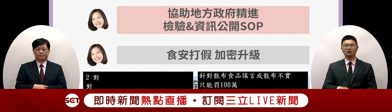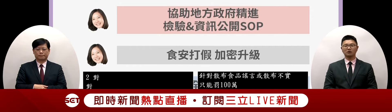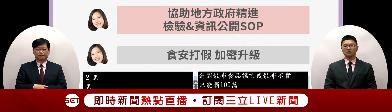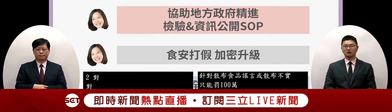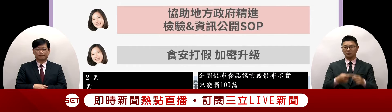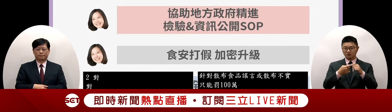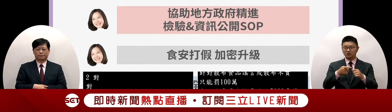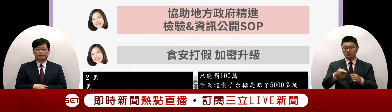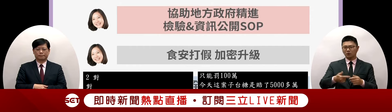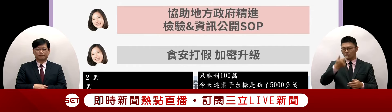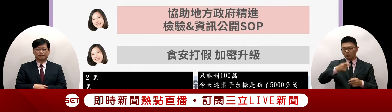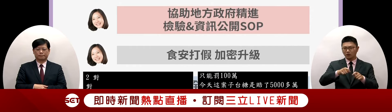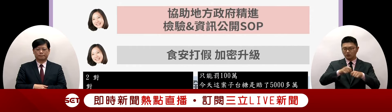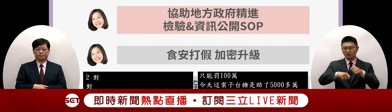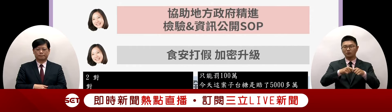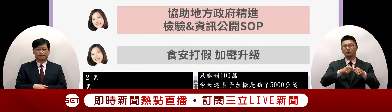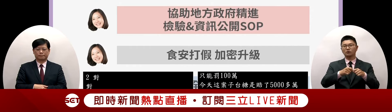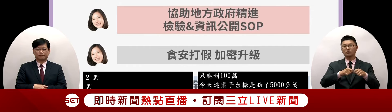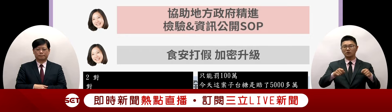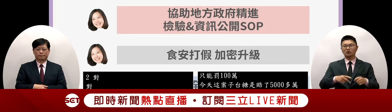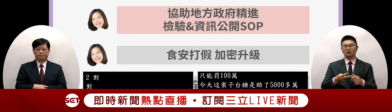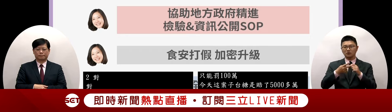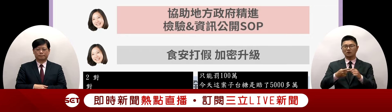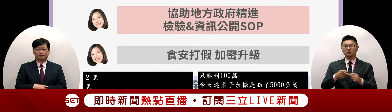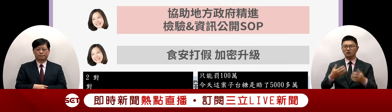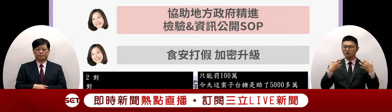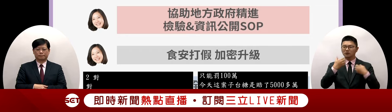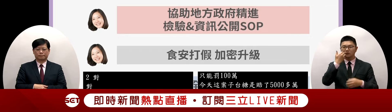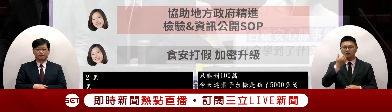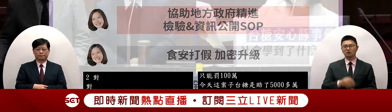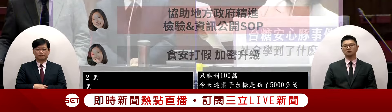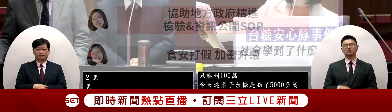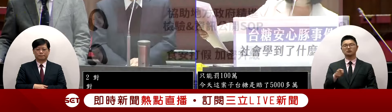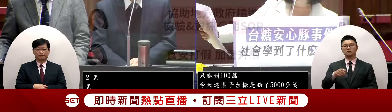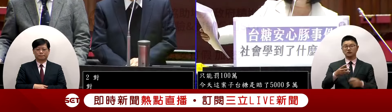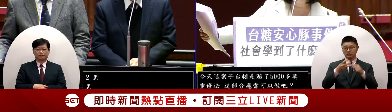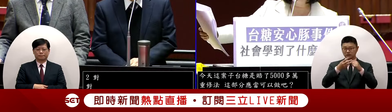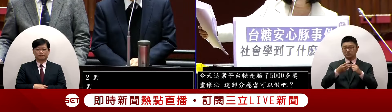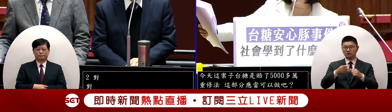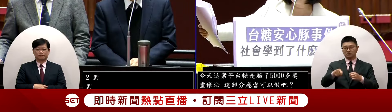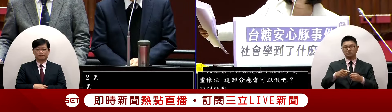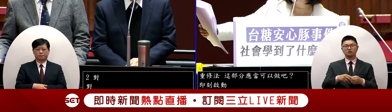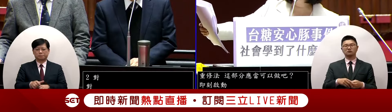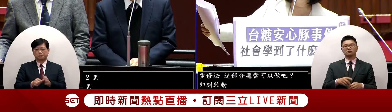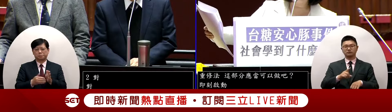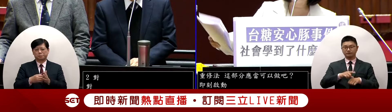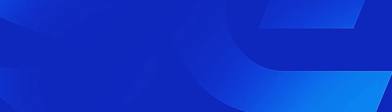责任归属，协助地方政府精进，食安打假要升级，还有。